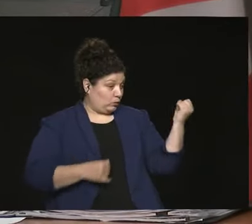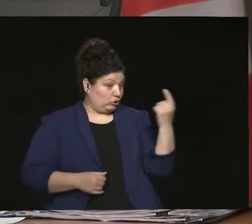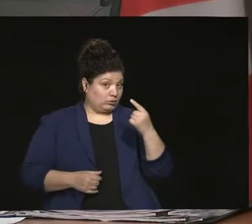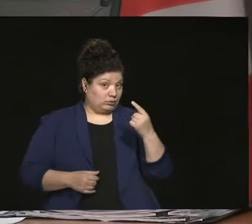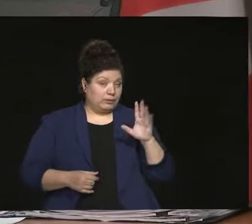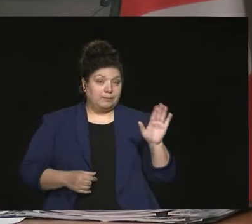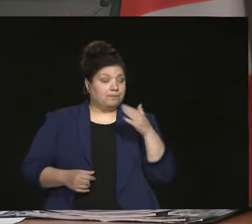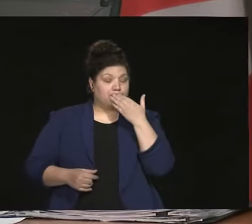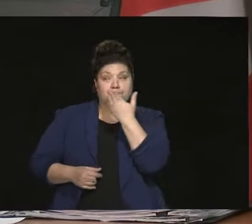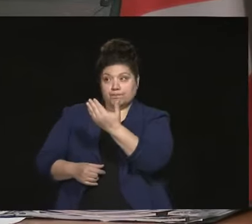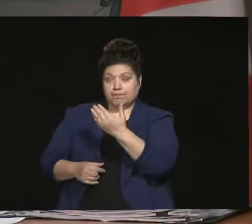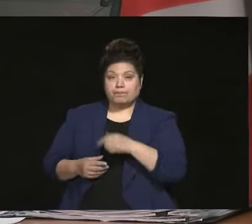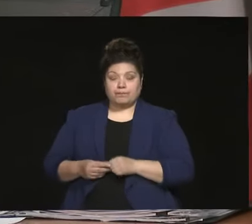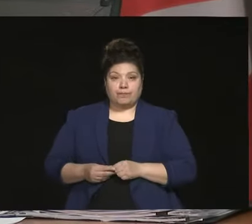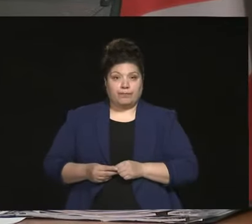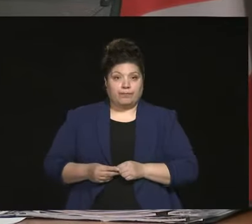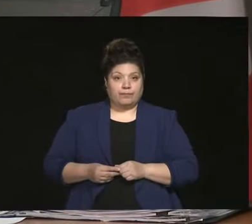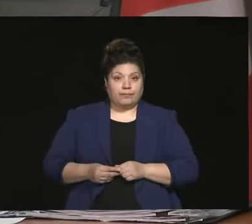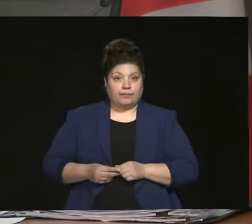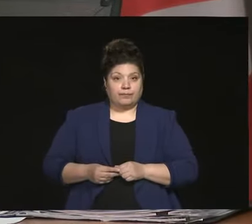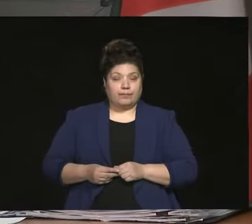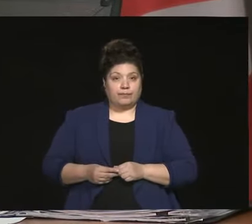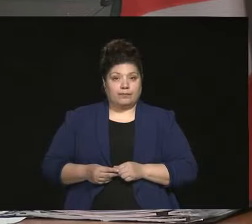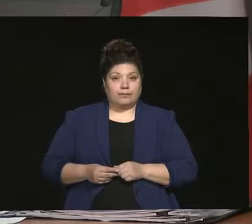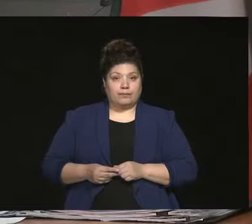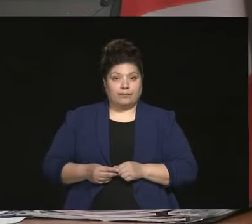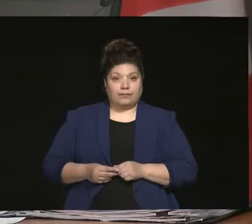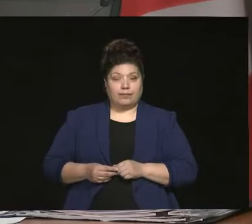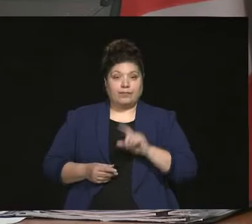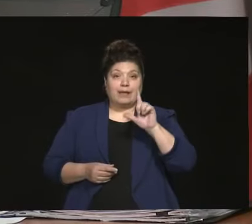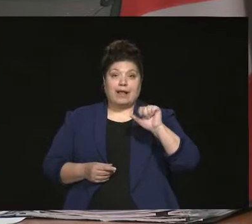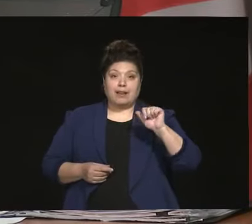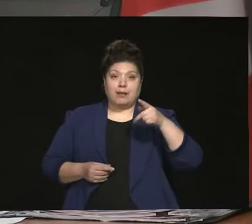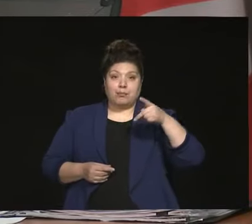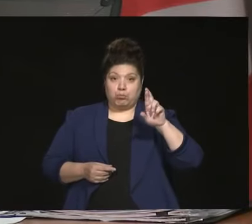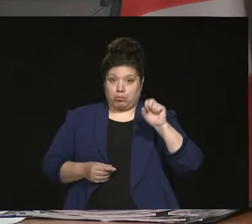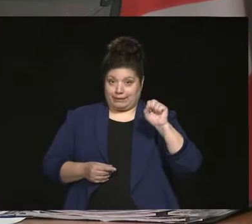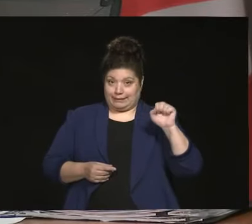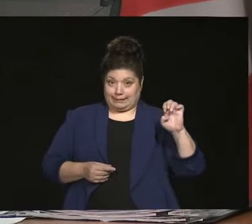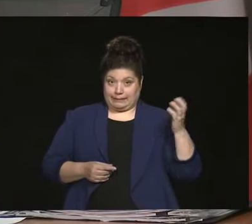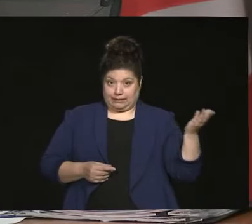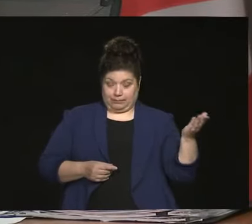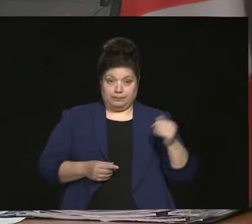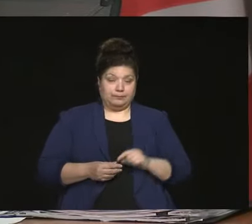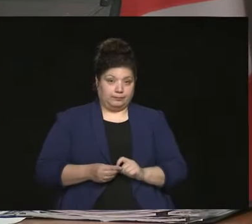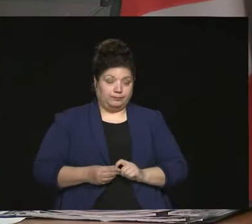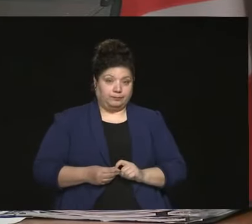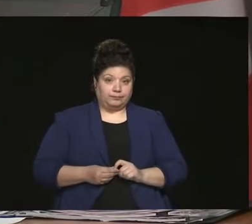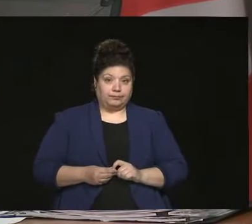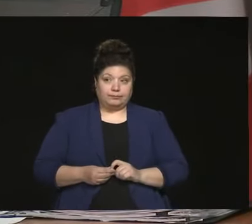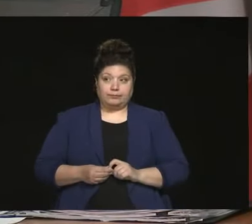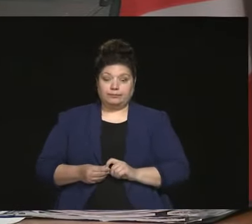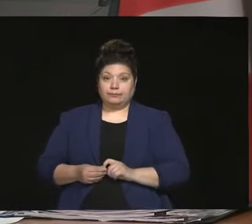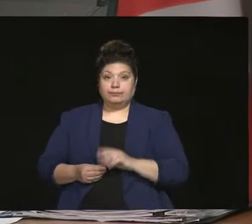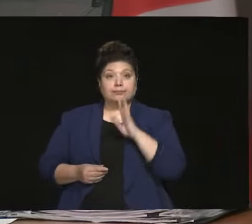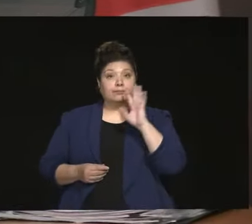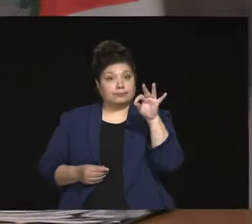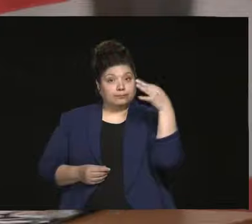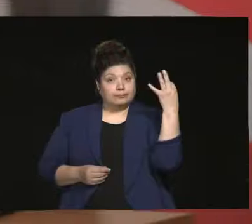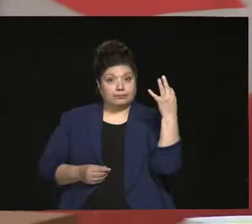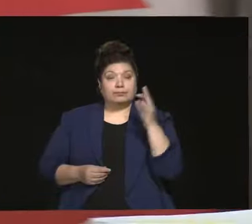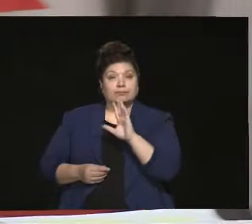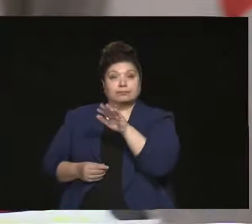question, la prochaine question est de Mélanie Marquis. La presse, la parole est à vous. Merci. Bonjour, ma question est pour Mme Freeland concernant